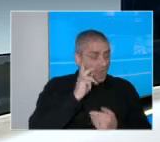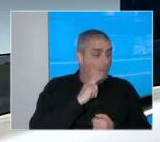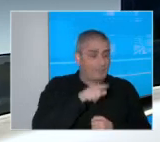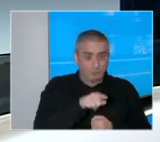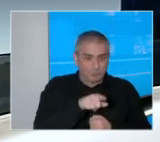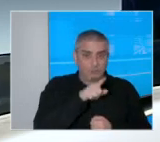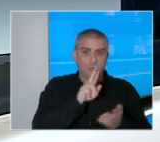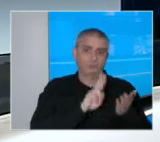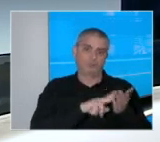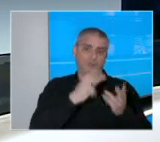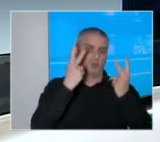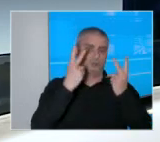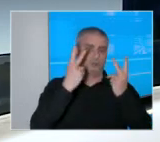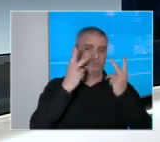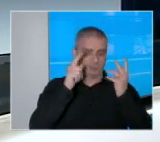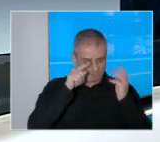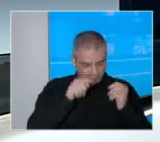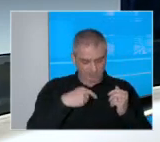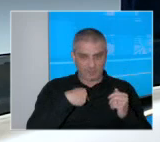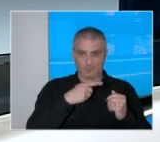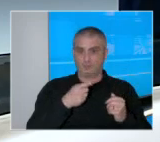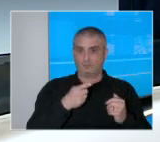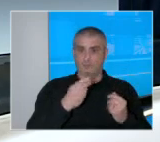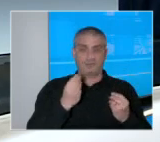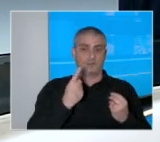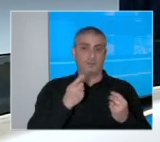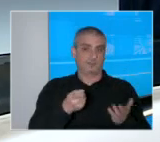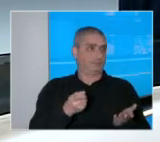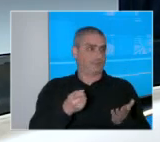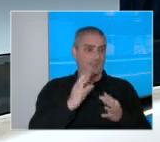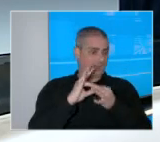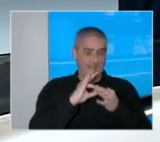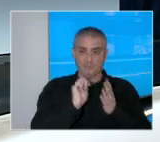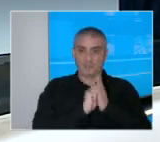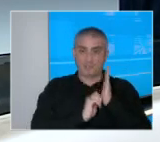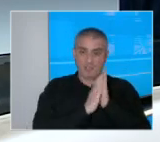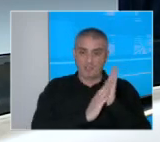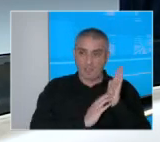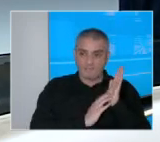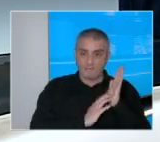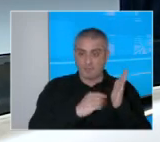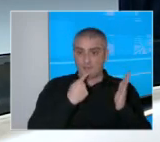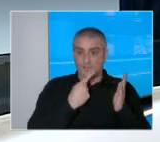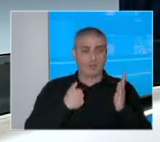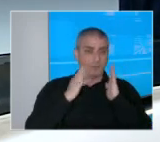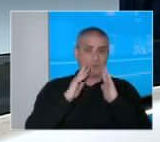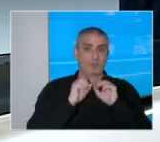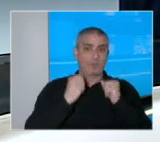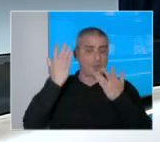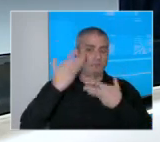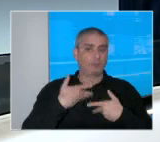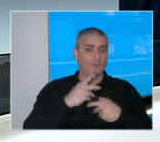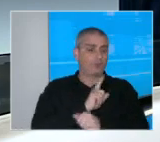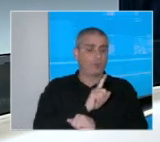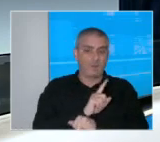הבזוי, הזכויות שלא חשובות, בזה אנחנו נתחיל את התורה. נקודה אחת, שהרי הטקסט הזה נכתב, נאמר, אנחנו מאמינים בתורה משמיים,